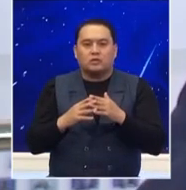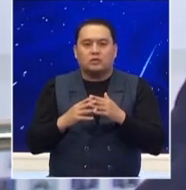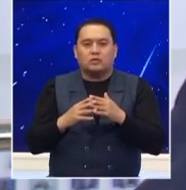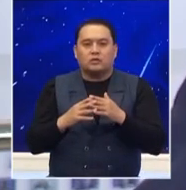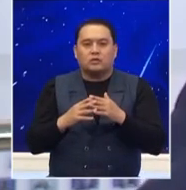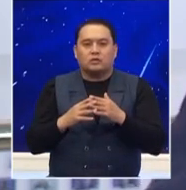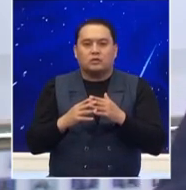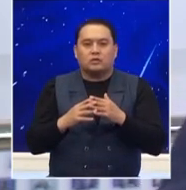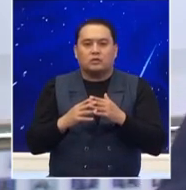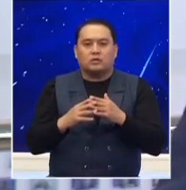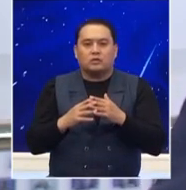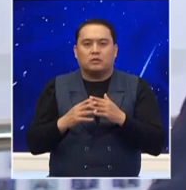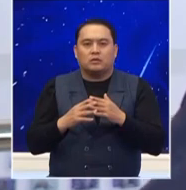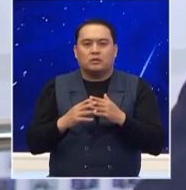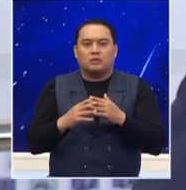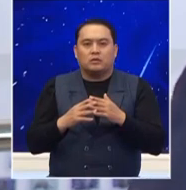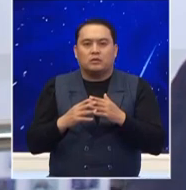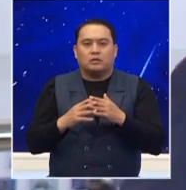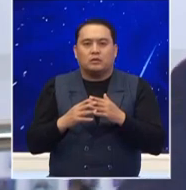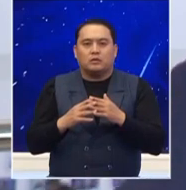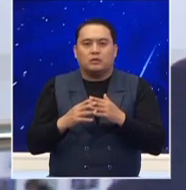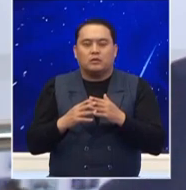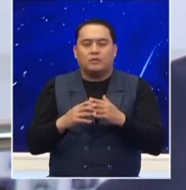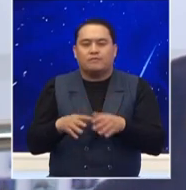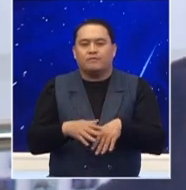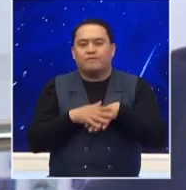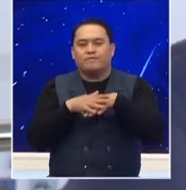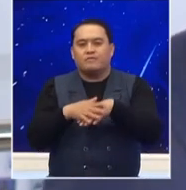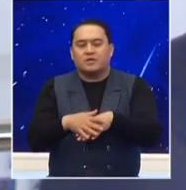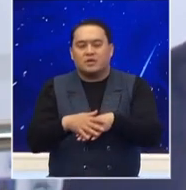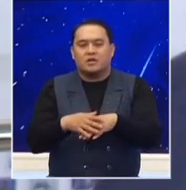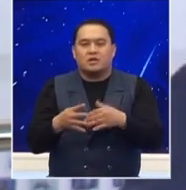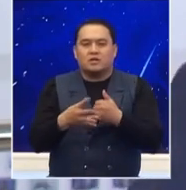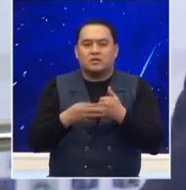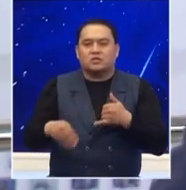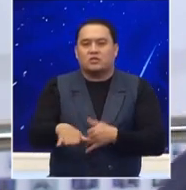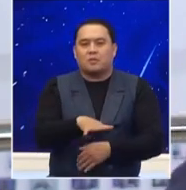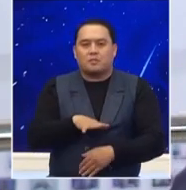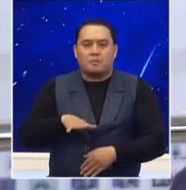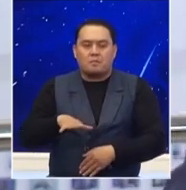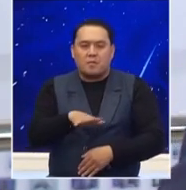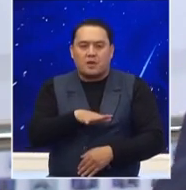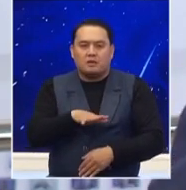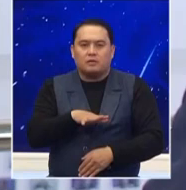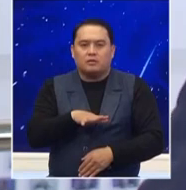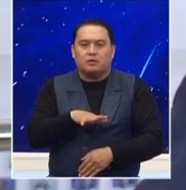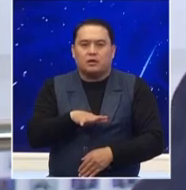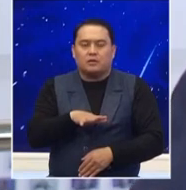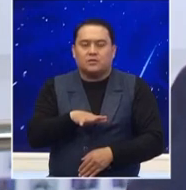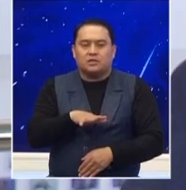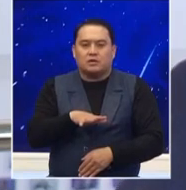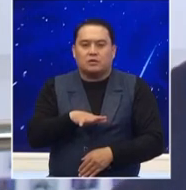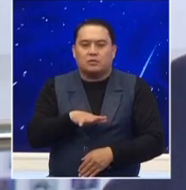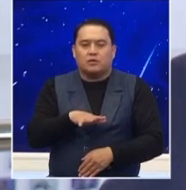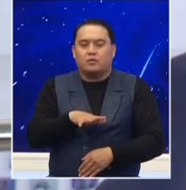По данному проекту на данный момент проводятся работы по выделению земельных участков мобильным операторам. И до